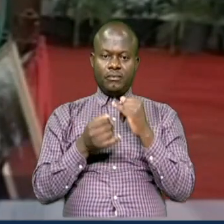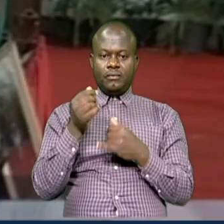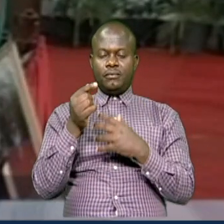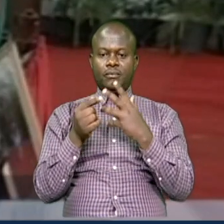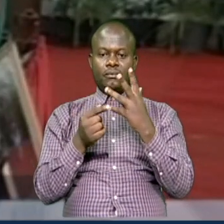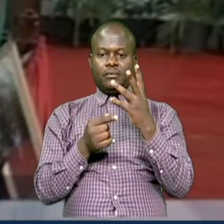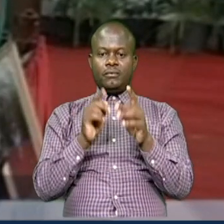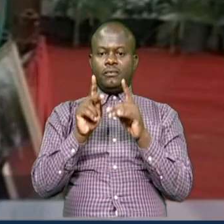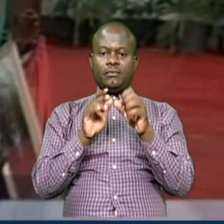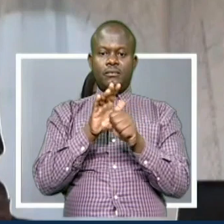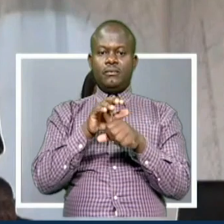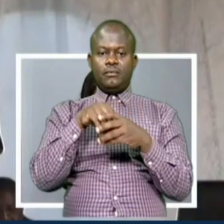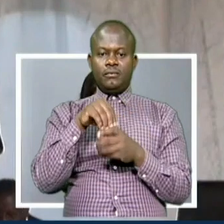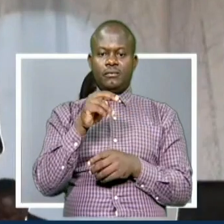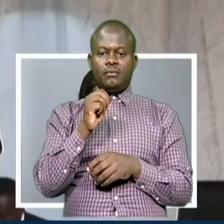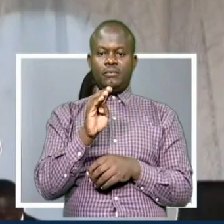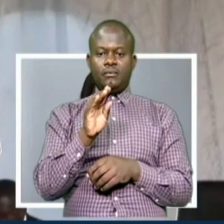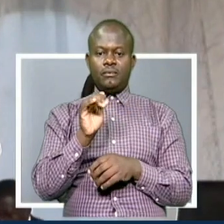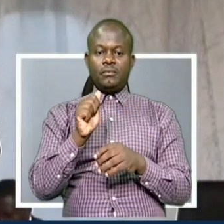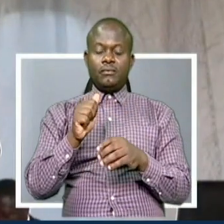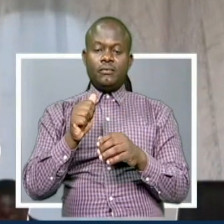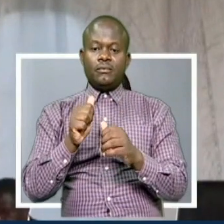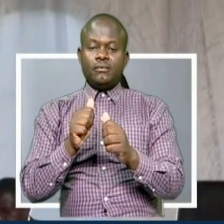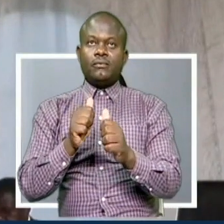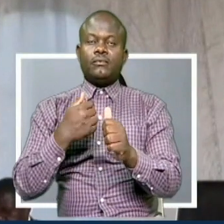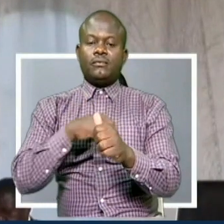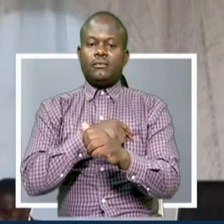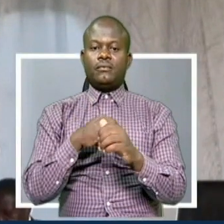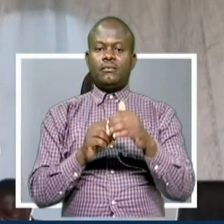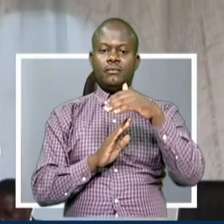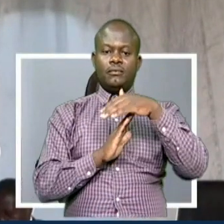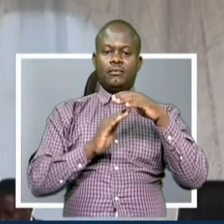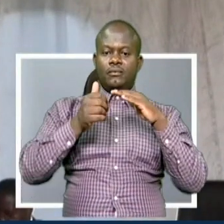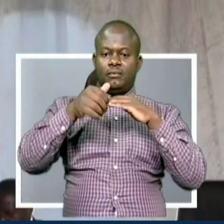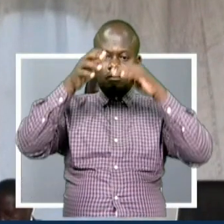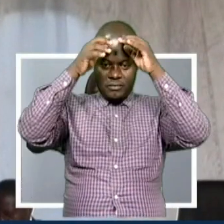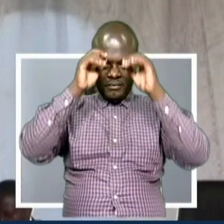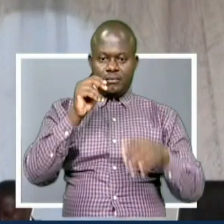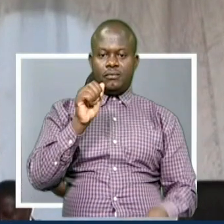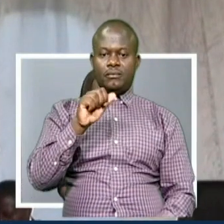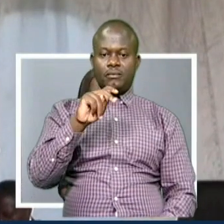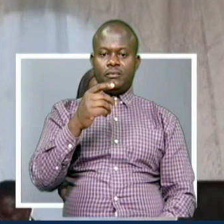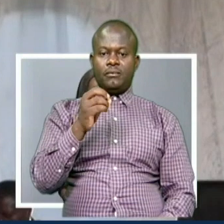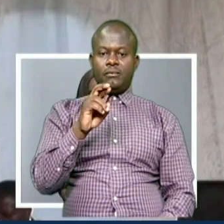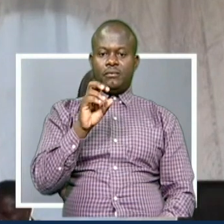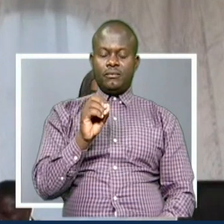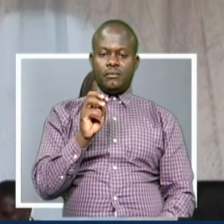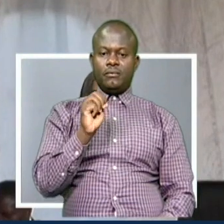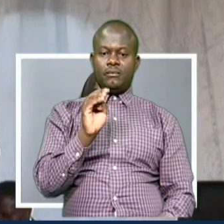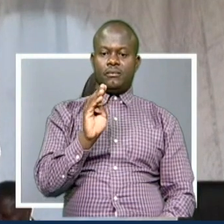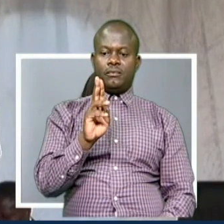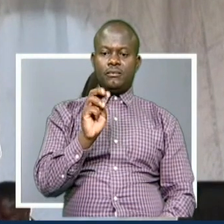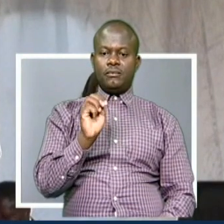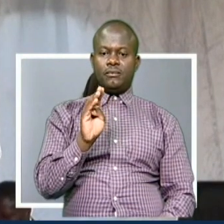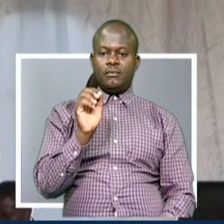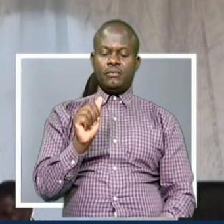Ibihumbi by'abanya Namibia bari barangajwe imbere n'uwamusimbuye le Perezida Nangolo Mbumba basezeye bwa